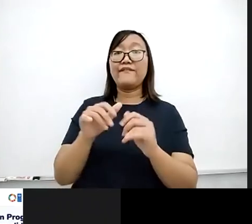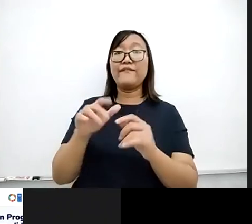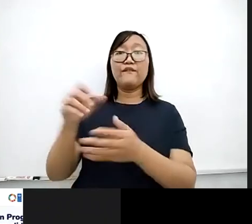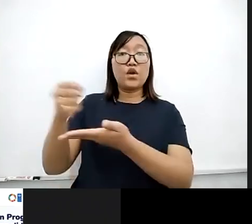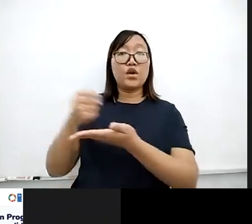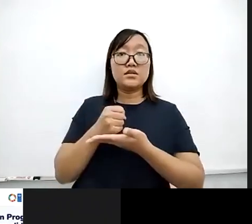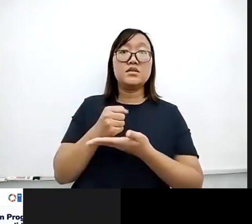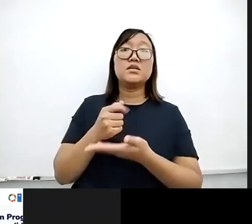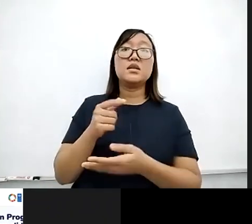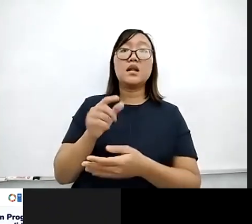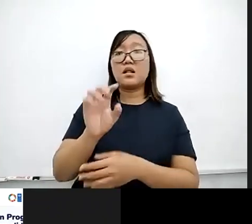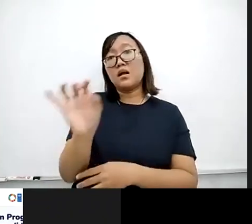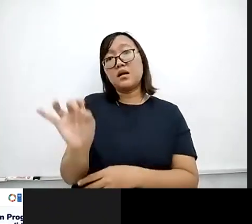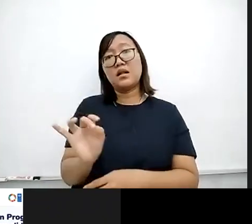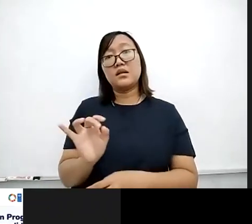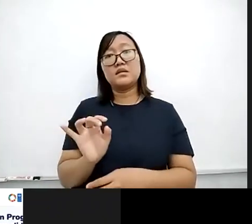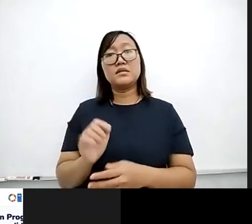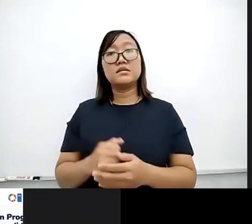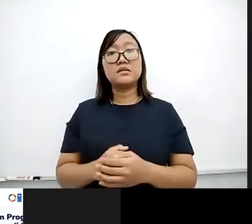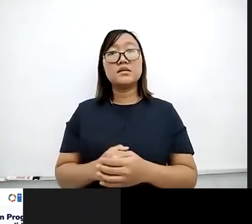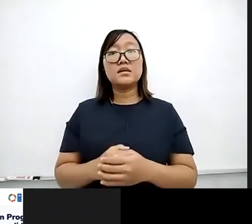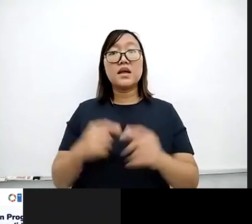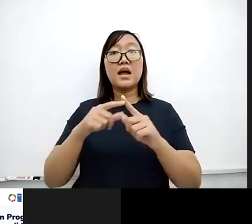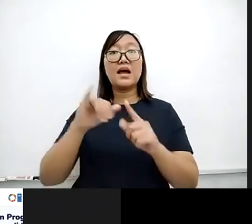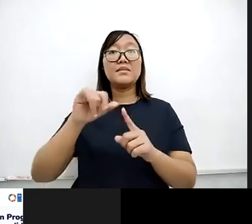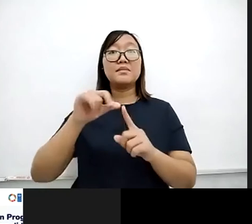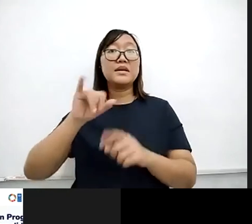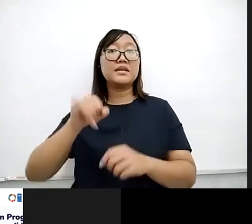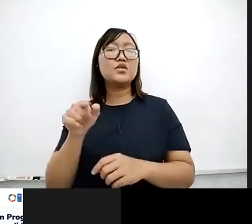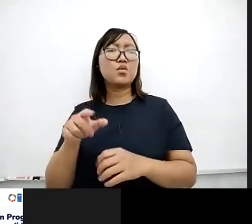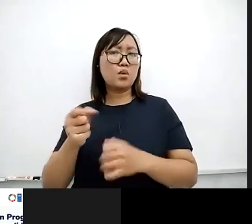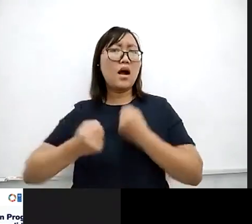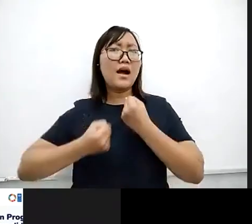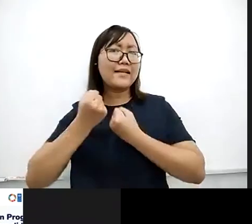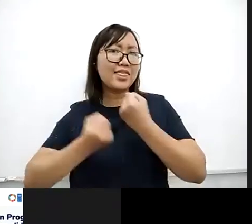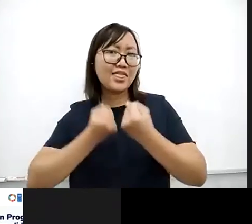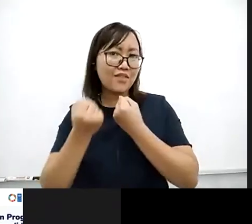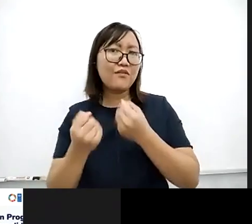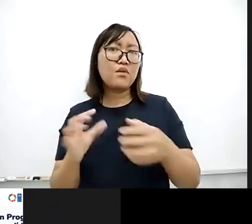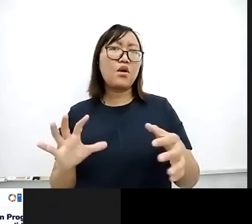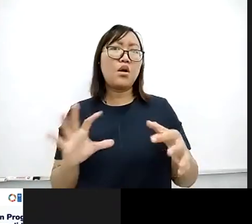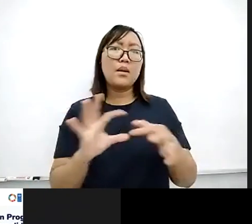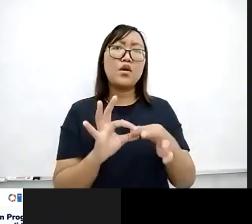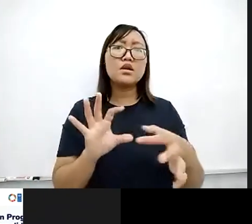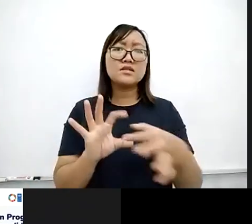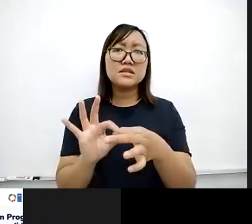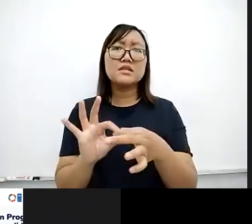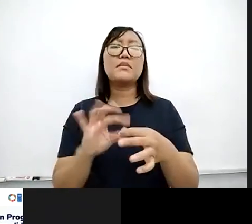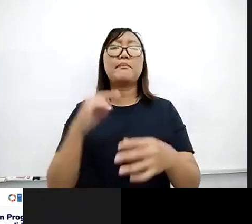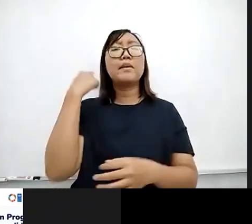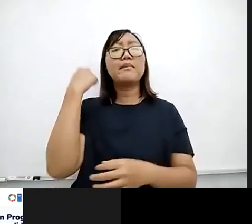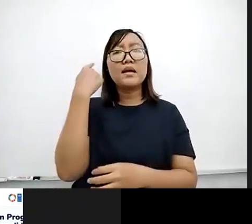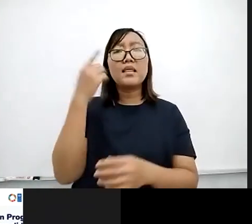Solo band symphonic jadi Ipda ini ikut mendukung aktif berkolaborasi dengan baik dengan pemerintah